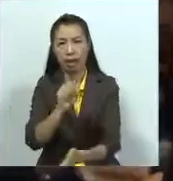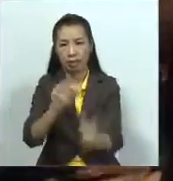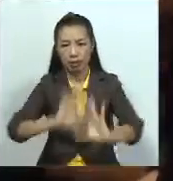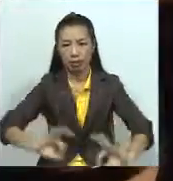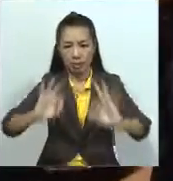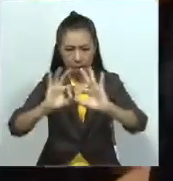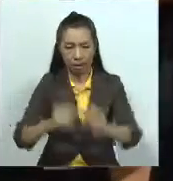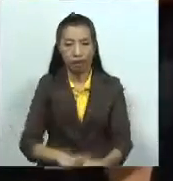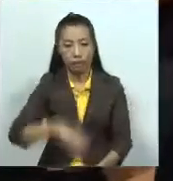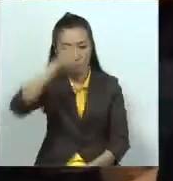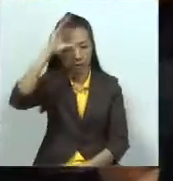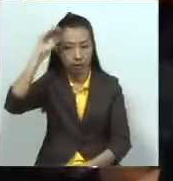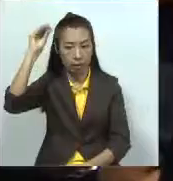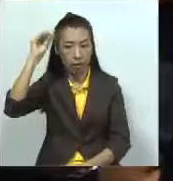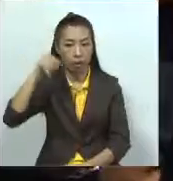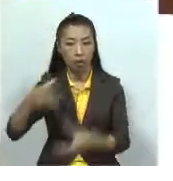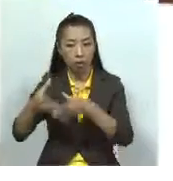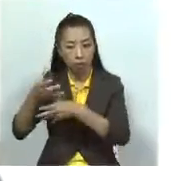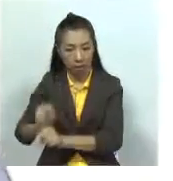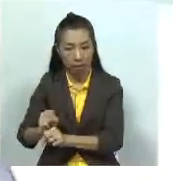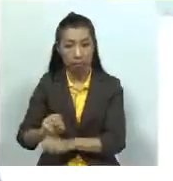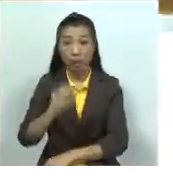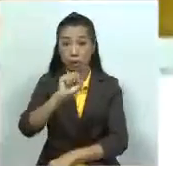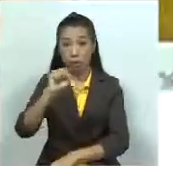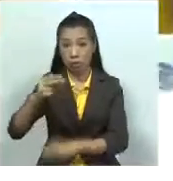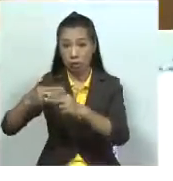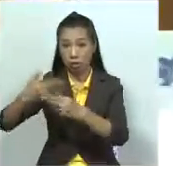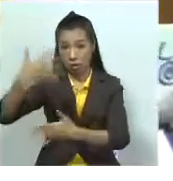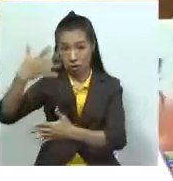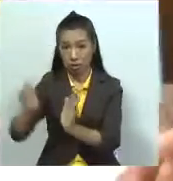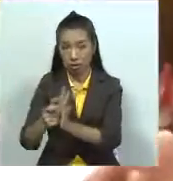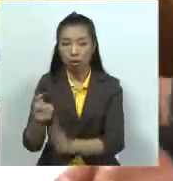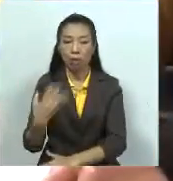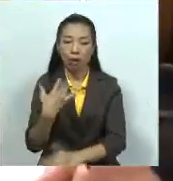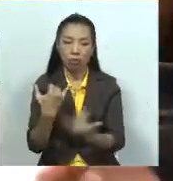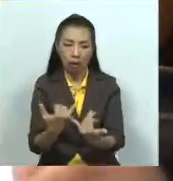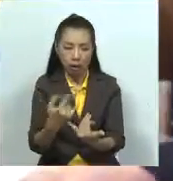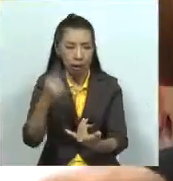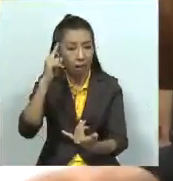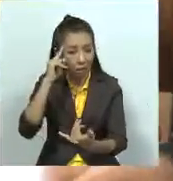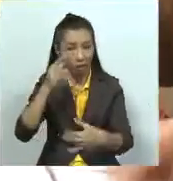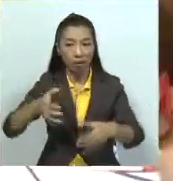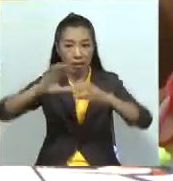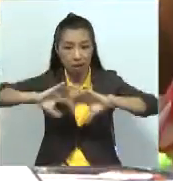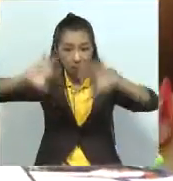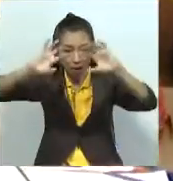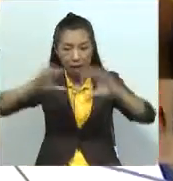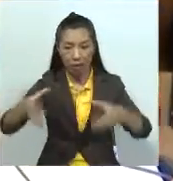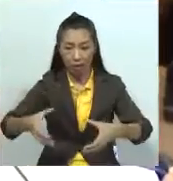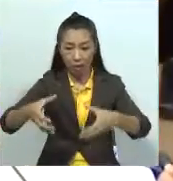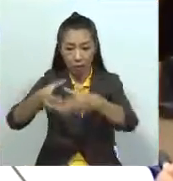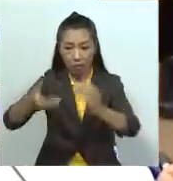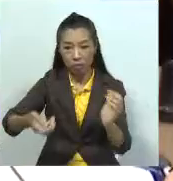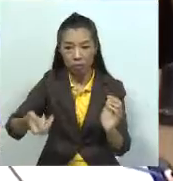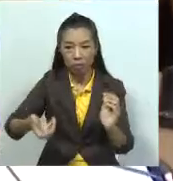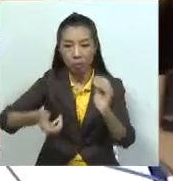วนหลีกภัยส.ส.บัญชีรายชื่อพรรคประชาธิปัตย์ก็ระบุว่ายังเร็วเกินไปที่จะพูดเรื่องการร่วมจัดตั้งรัฐบาลต้องรอให้คณะกรรมการบริห